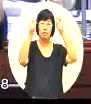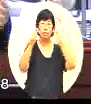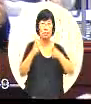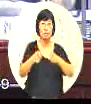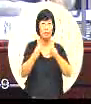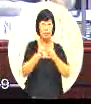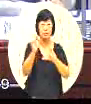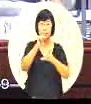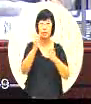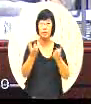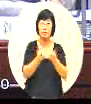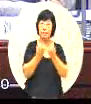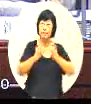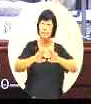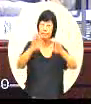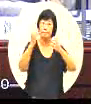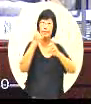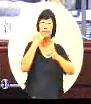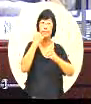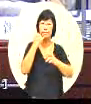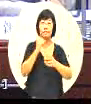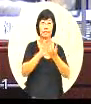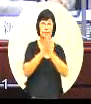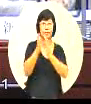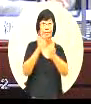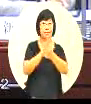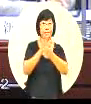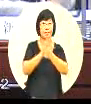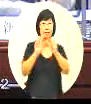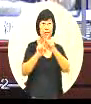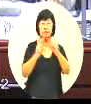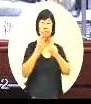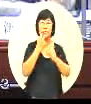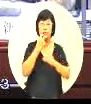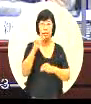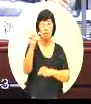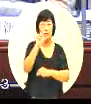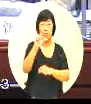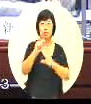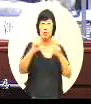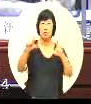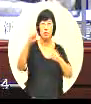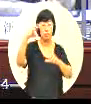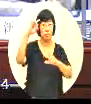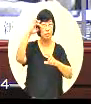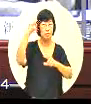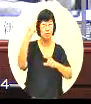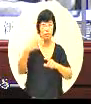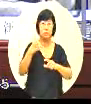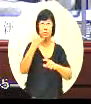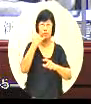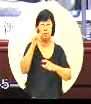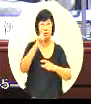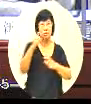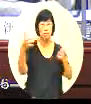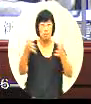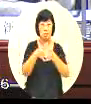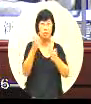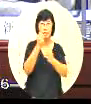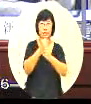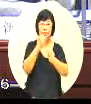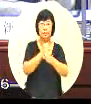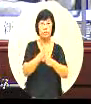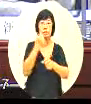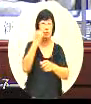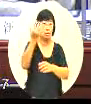哦，是由现在怎么发展，或者是跟现在中央的五大创新产业 怎么结合、啊？ 到底高雄是要安怎？不，你